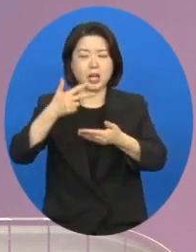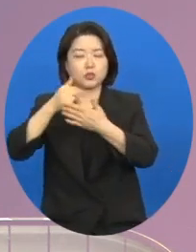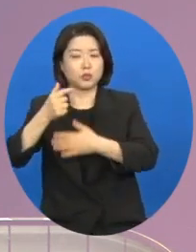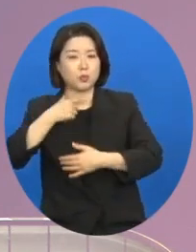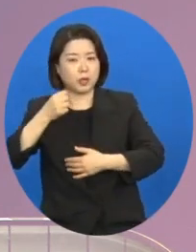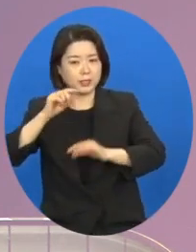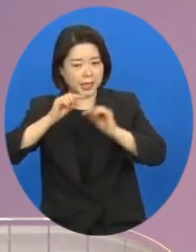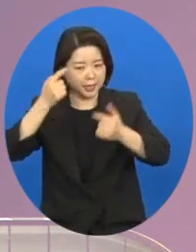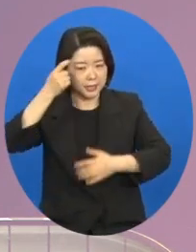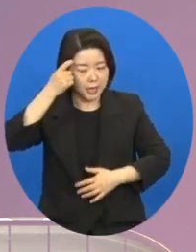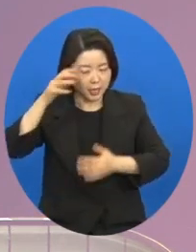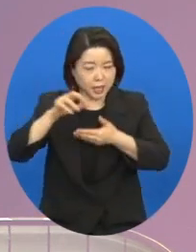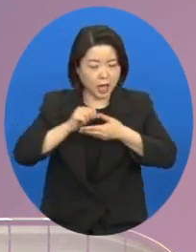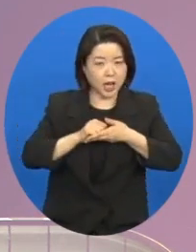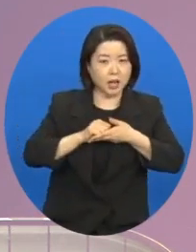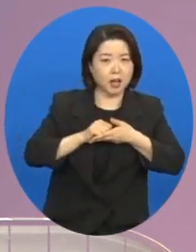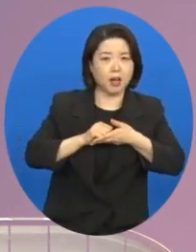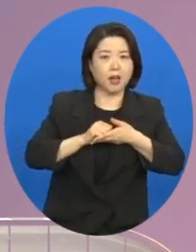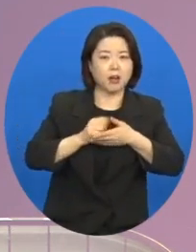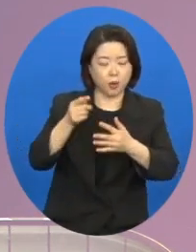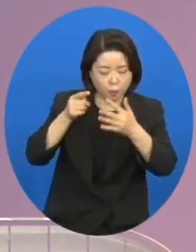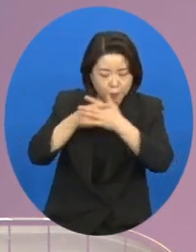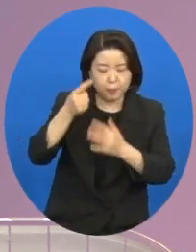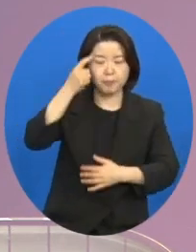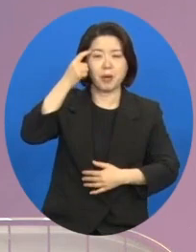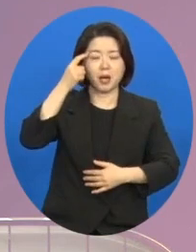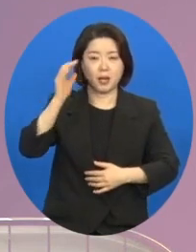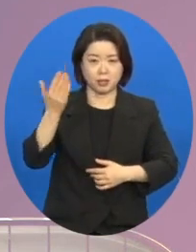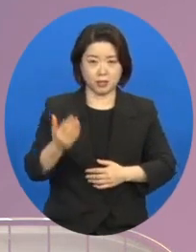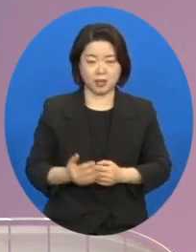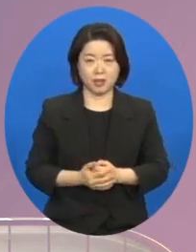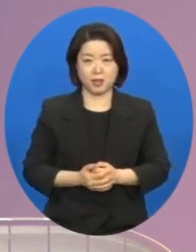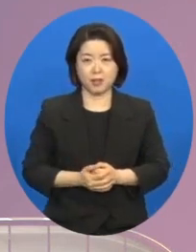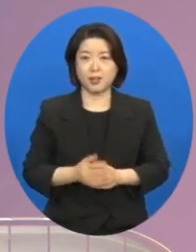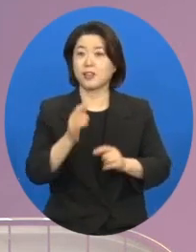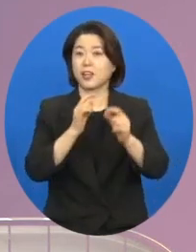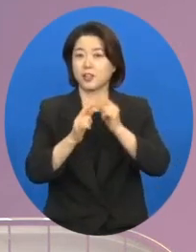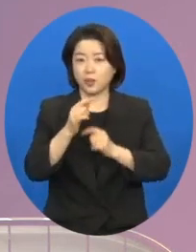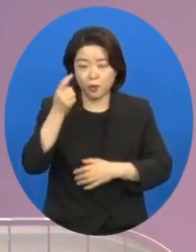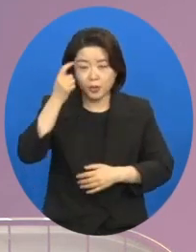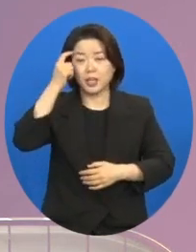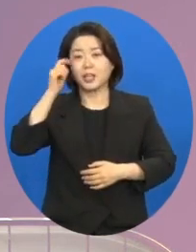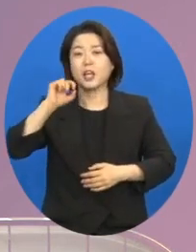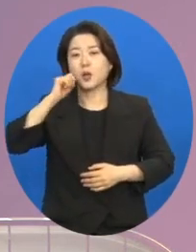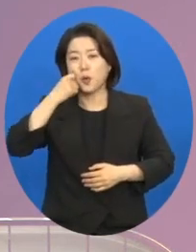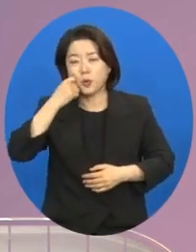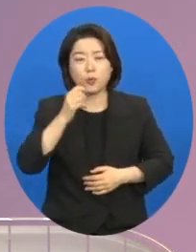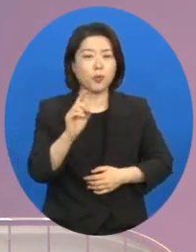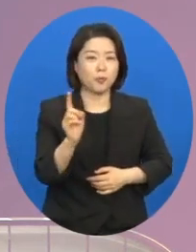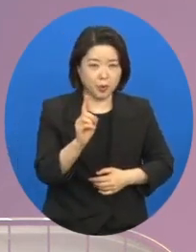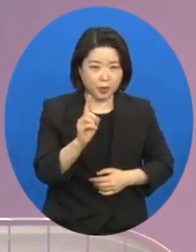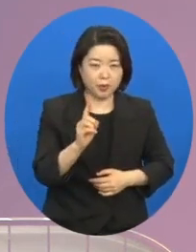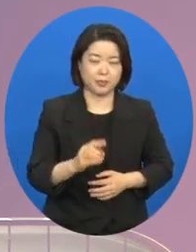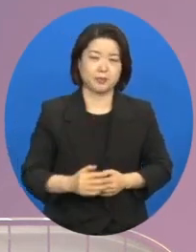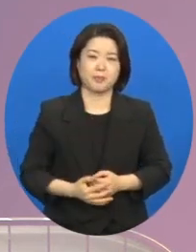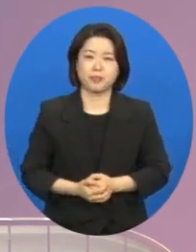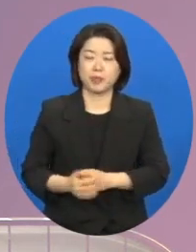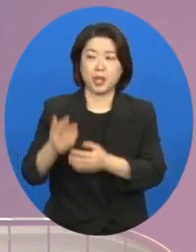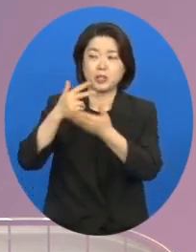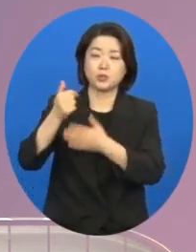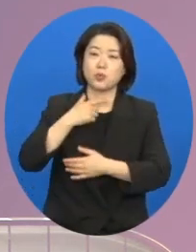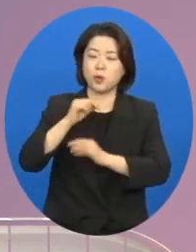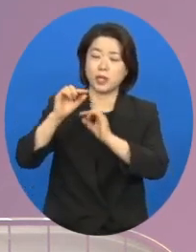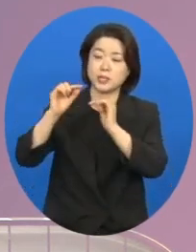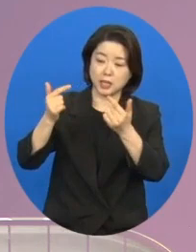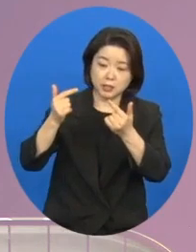생각을 갖고 있구나는 것을 알게 됩니다. 그런데 여러분, 더 깨닫기 어려운 것이 또 있어요. 자, 주님이 원하시지 않는